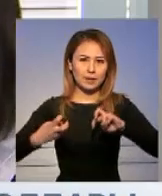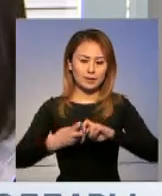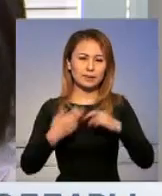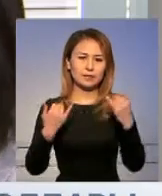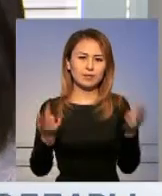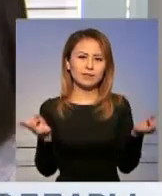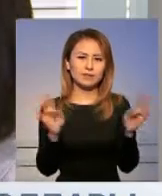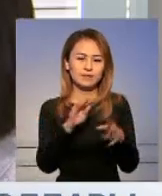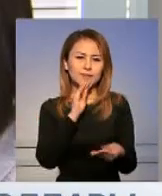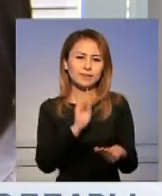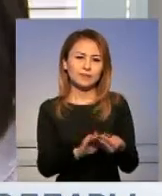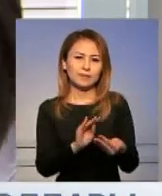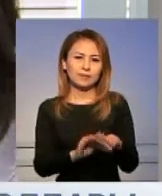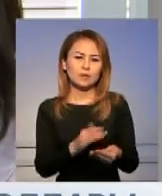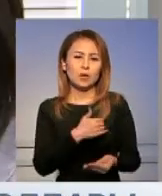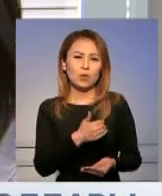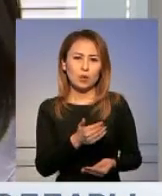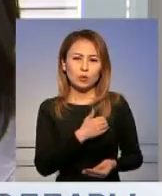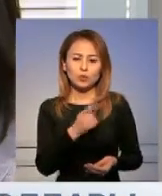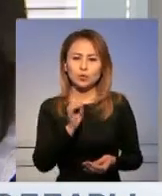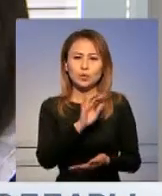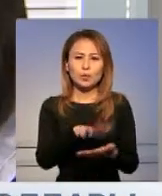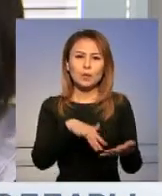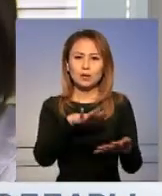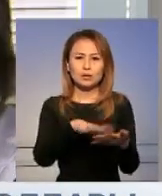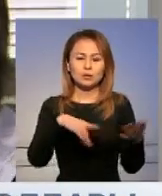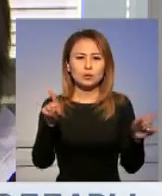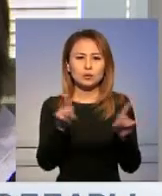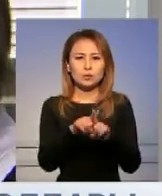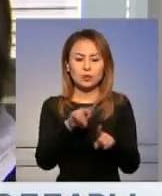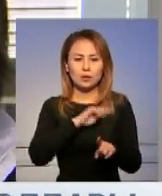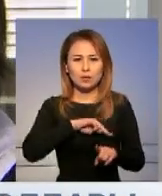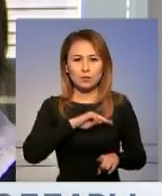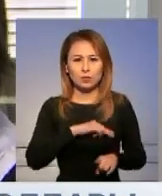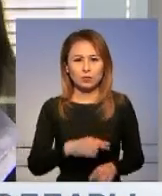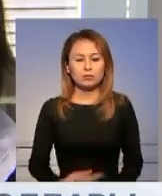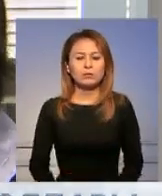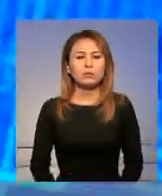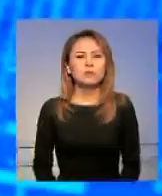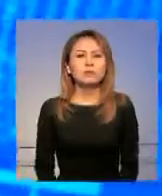шет қалдырмауға тырысамыз. Енді әрі қарай осы жұмысты жалғастырамыз.